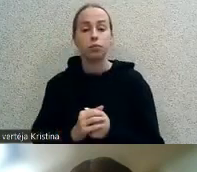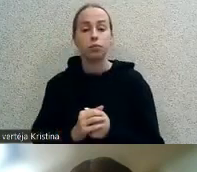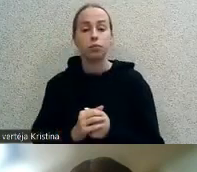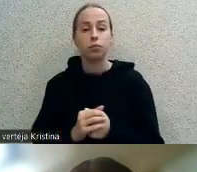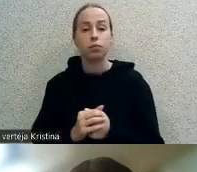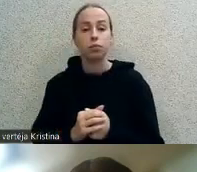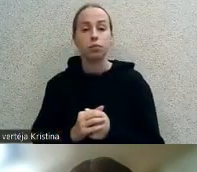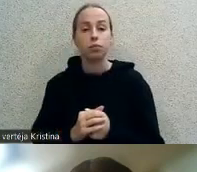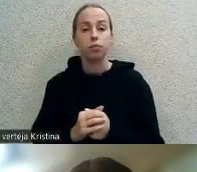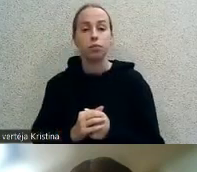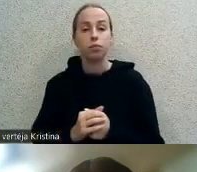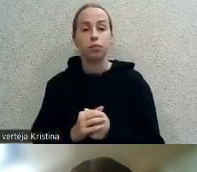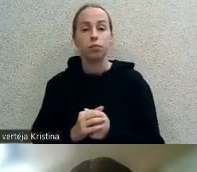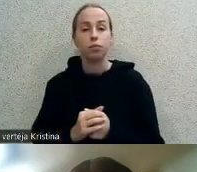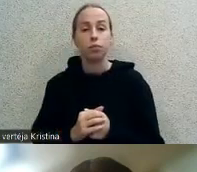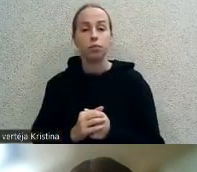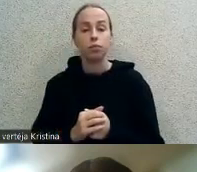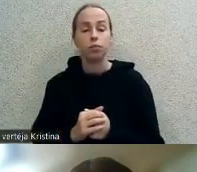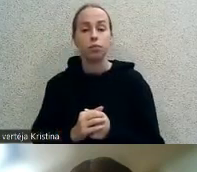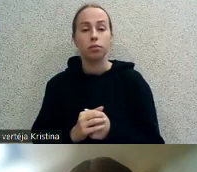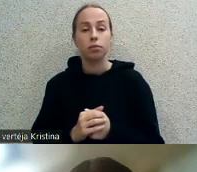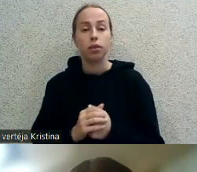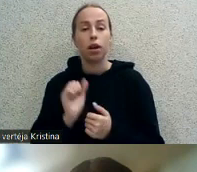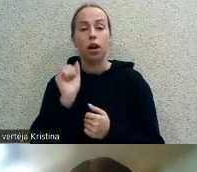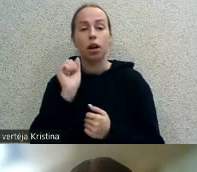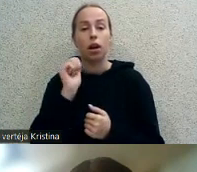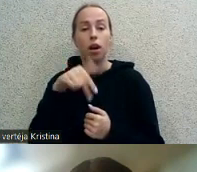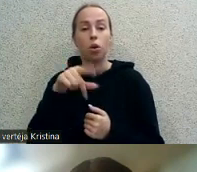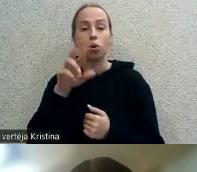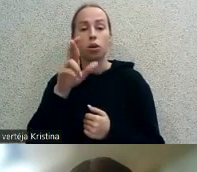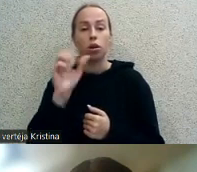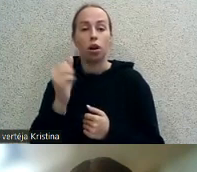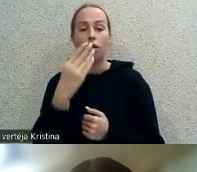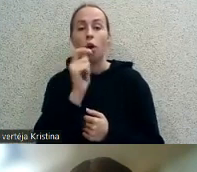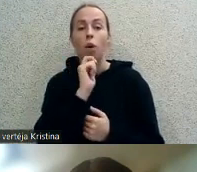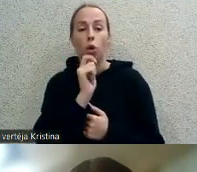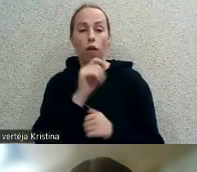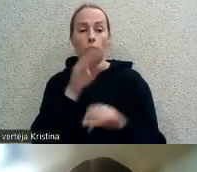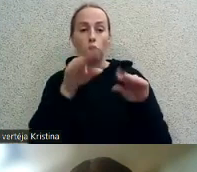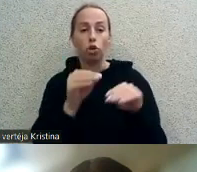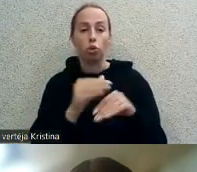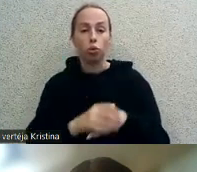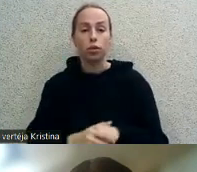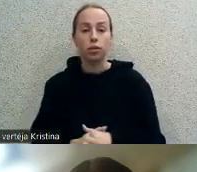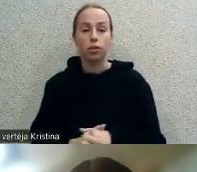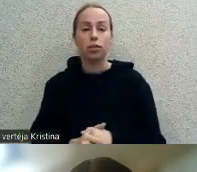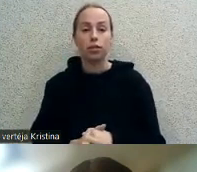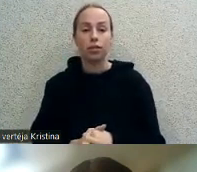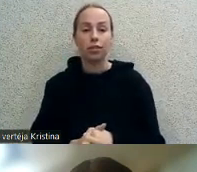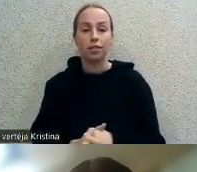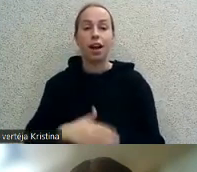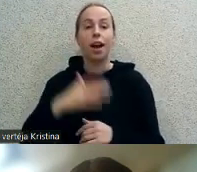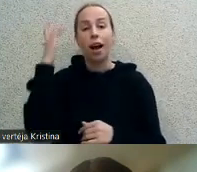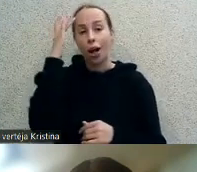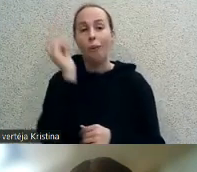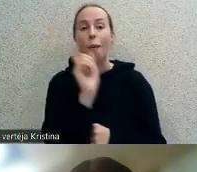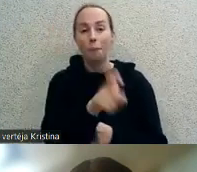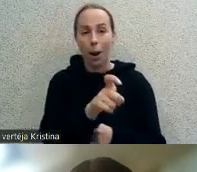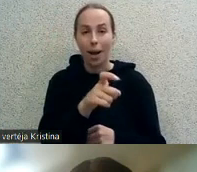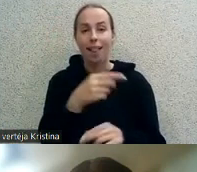Audra, would you be happy to feedback? Audra, gal galėtumėt, bet jūs neįsijungėt mikrofoną. Atrodė, kad jungiaus,